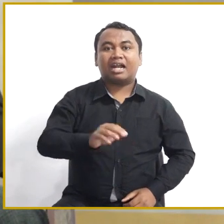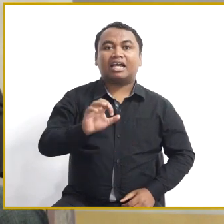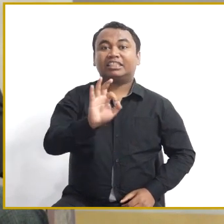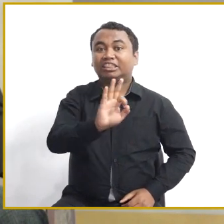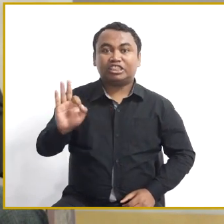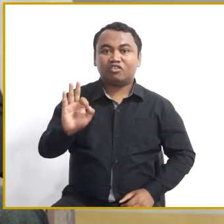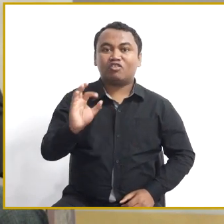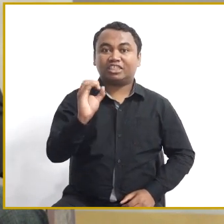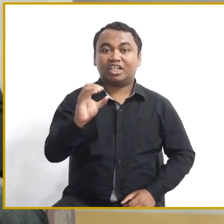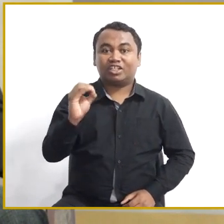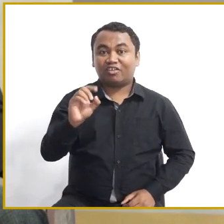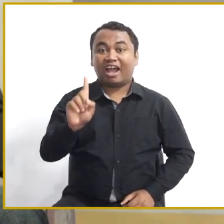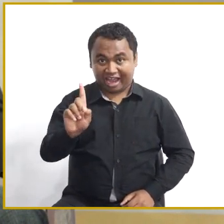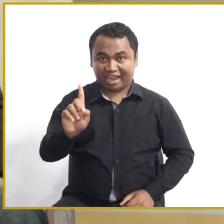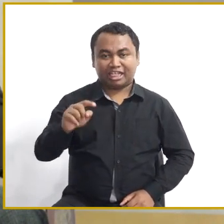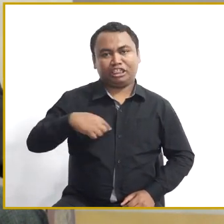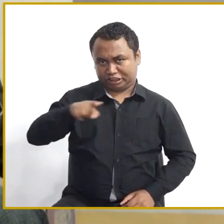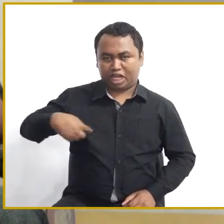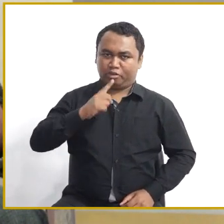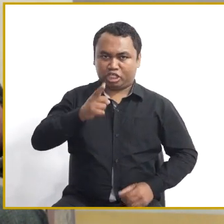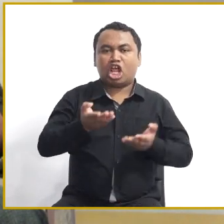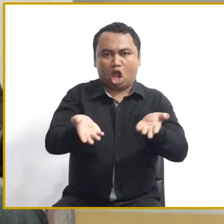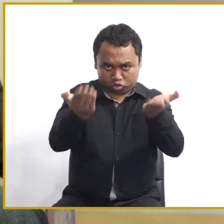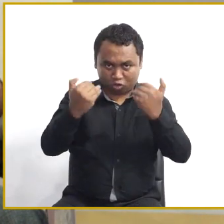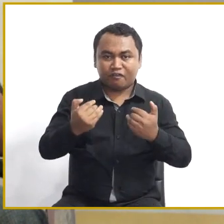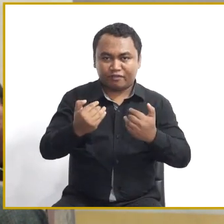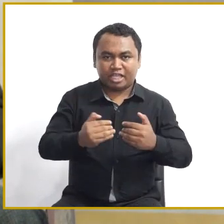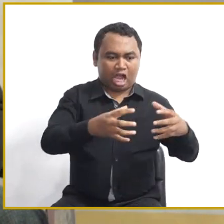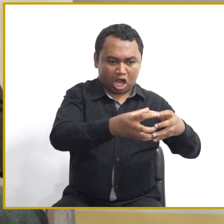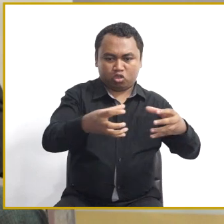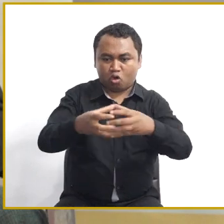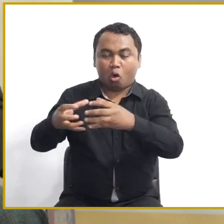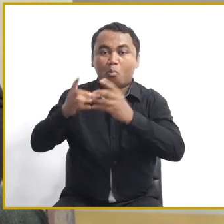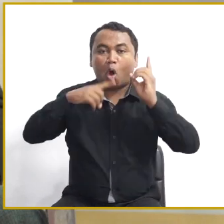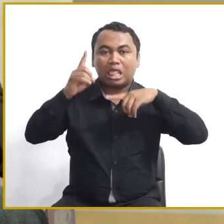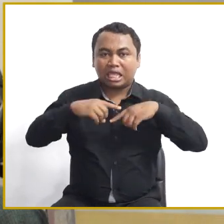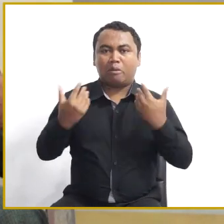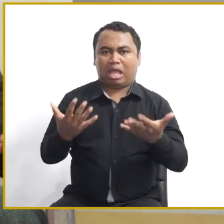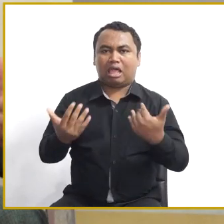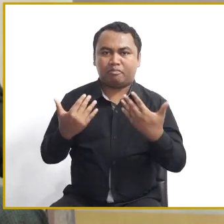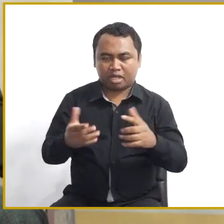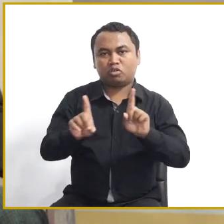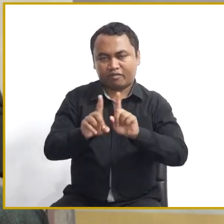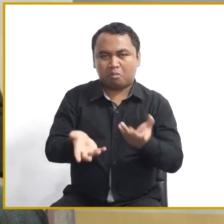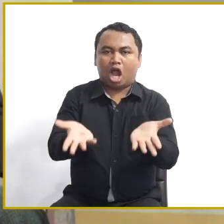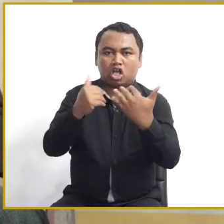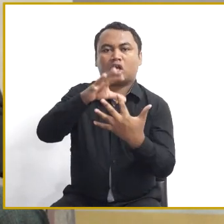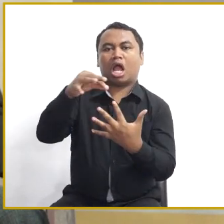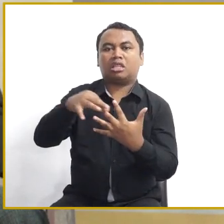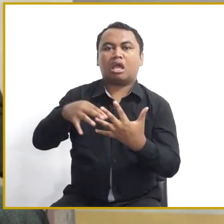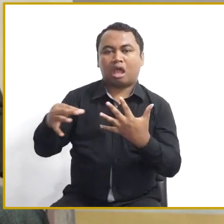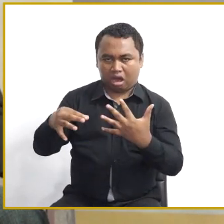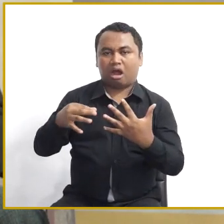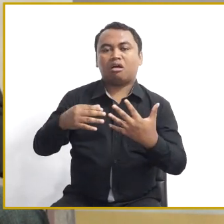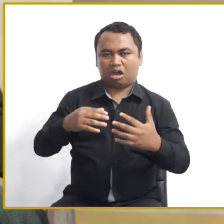moa no naprisika an'izay mba hisiny ny multipartisme na ny antoko maro mba afaka mirotsaka ao anatin'ny sehatry